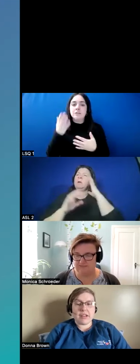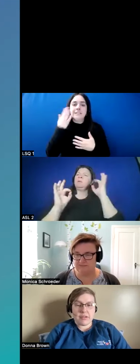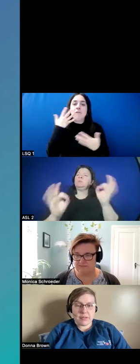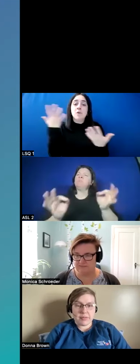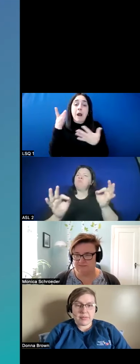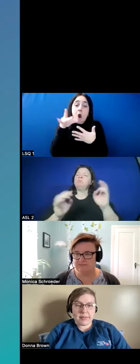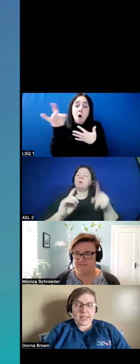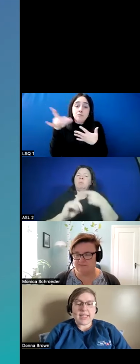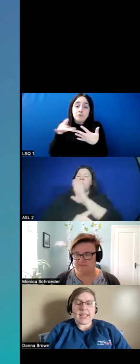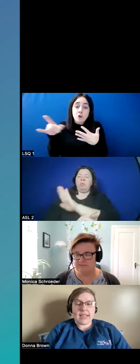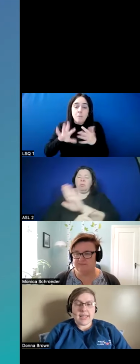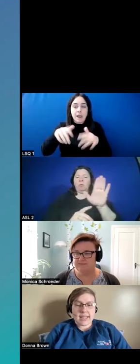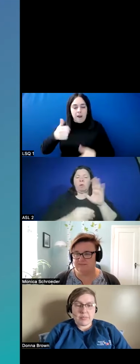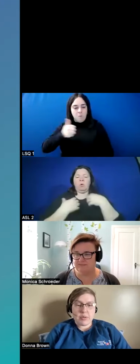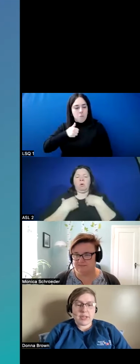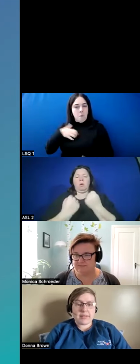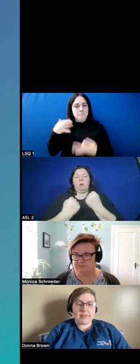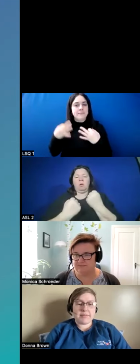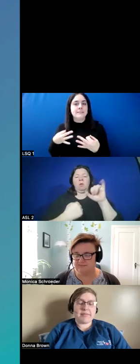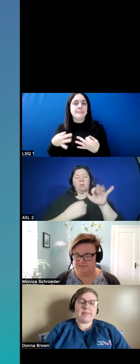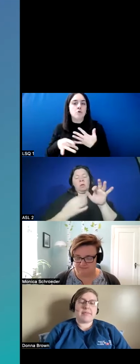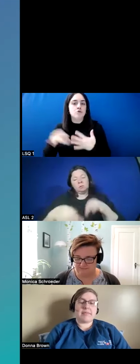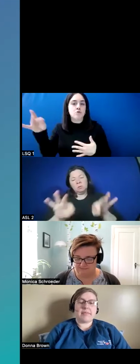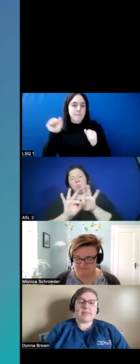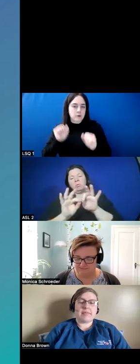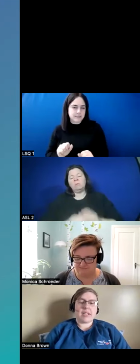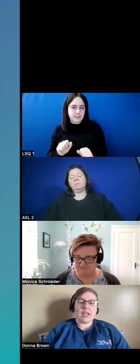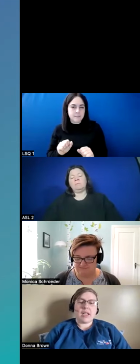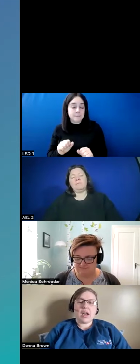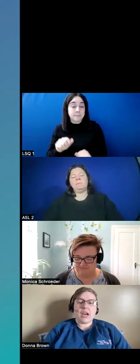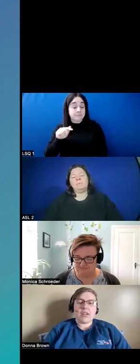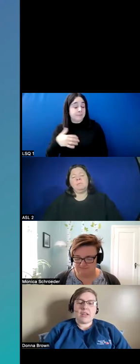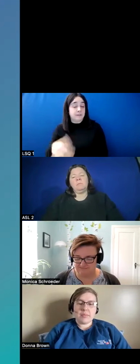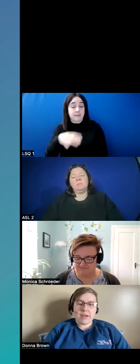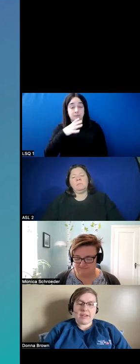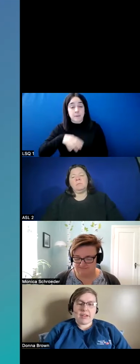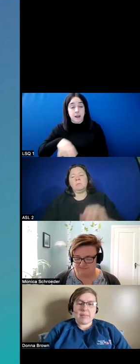options pour qu'ils puissent prendre eux-mêmes leurs décisions. Et ça, c'est important.